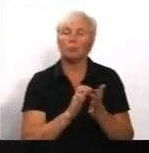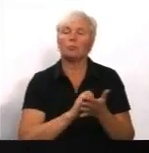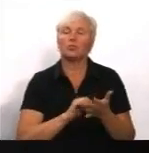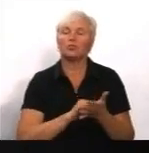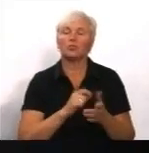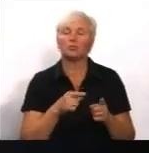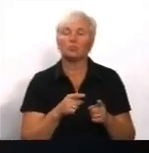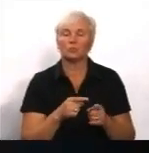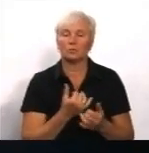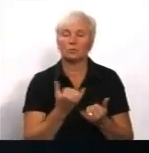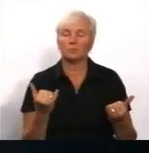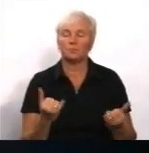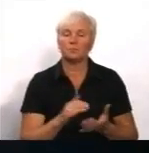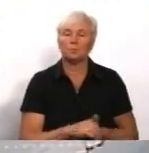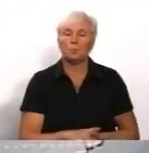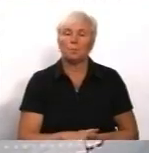обробляють?